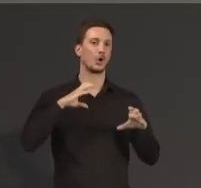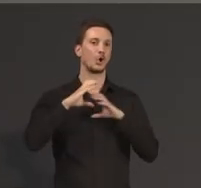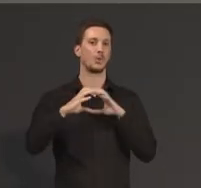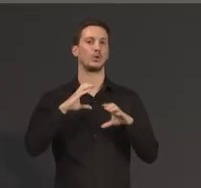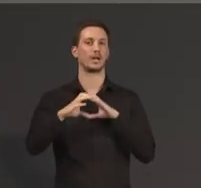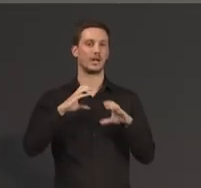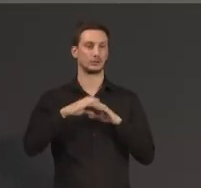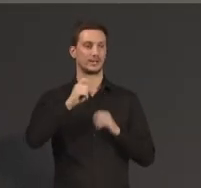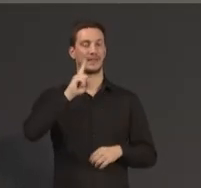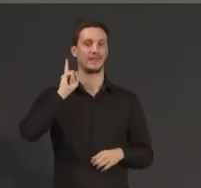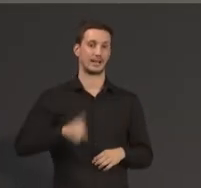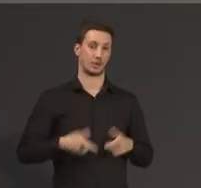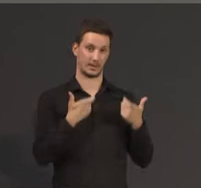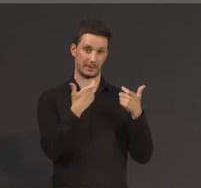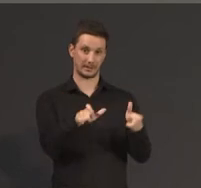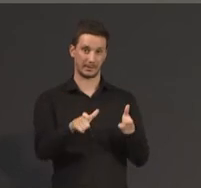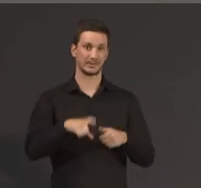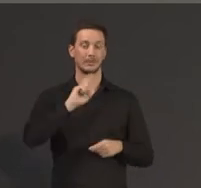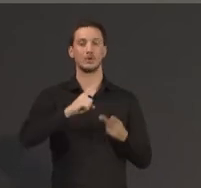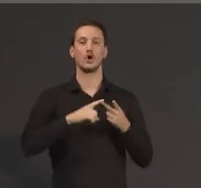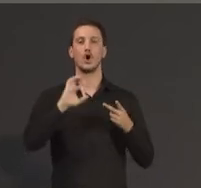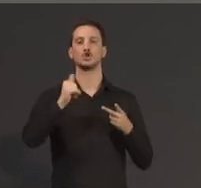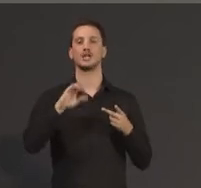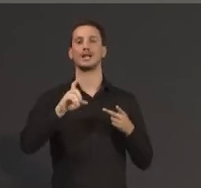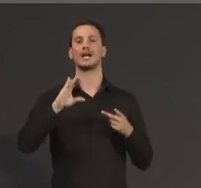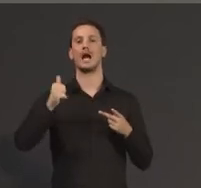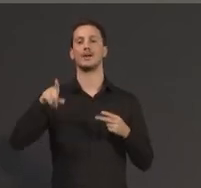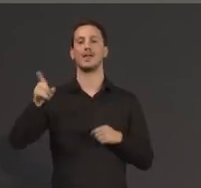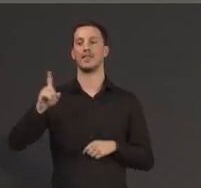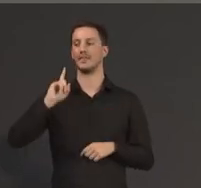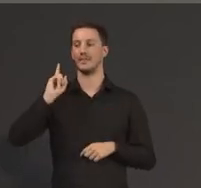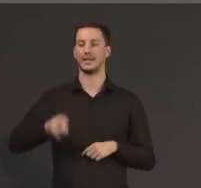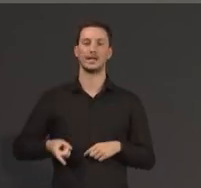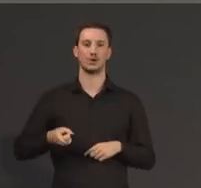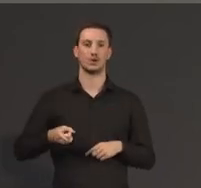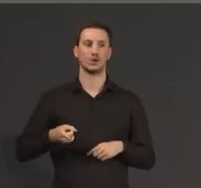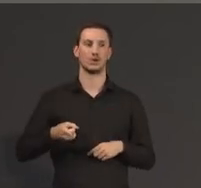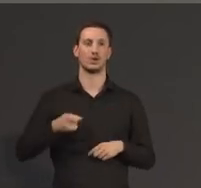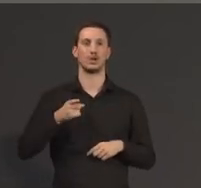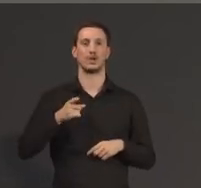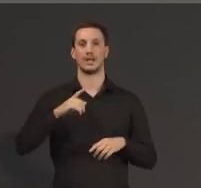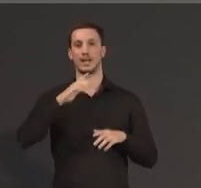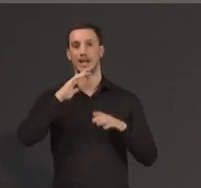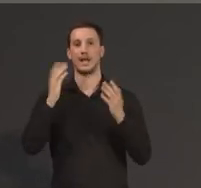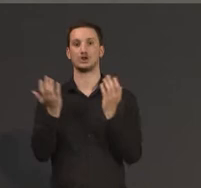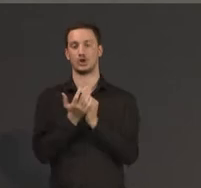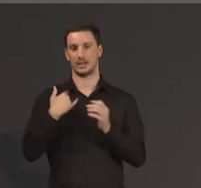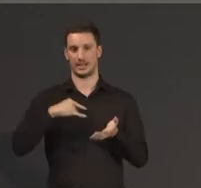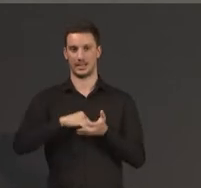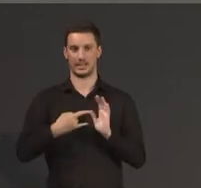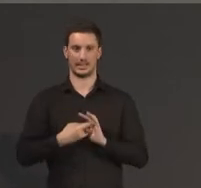Comunicacions i director del Departament, i Òscar Càmara, director de l'Escola